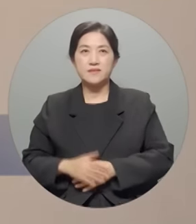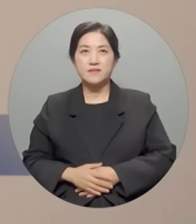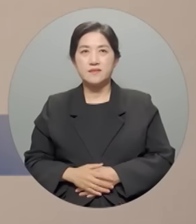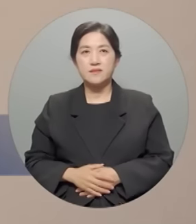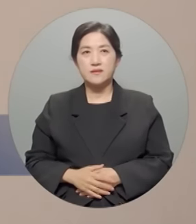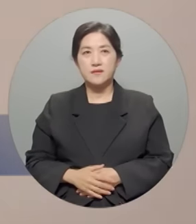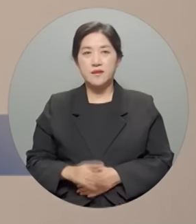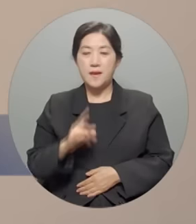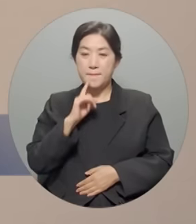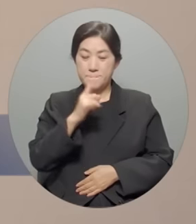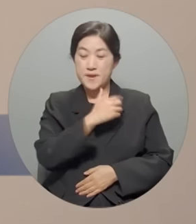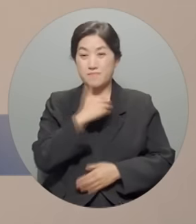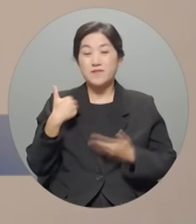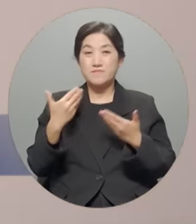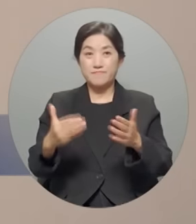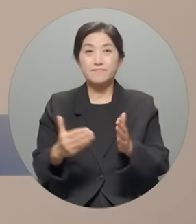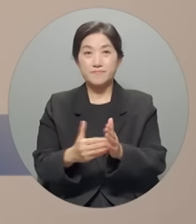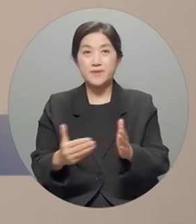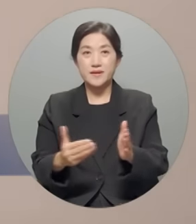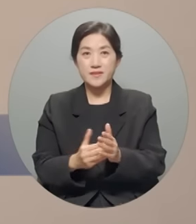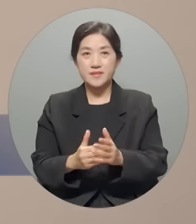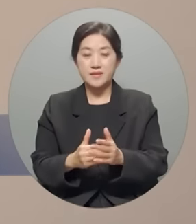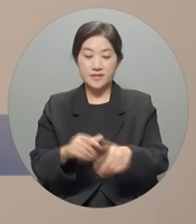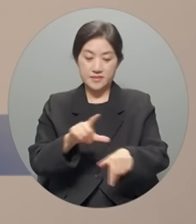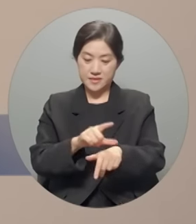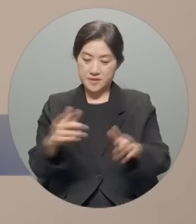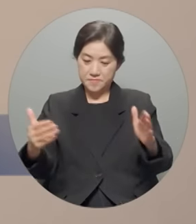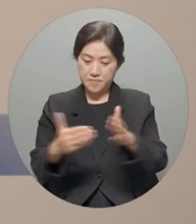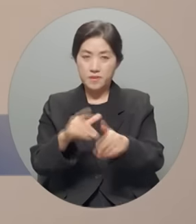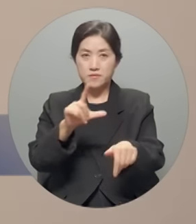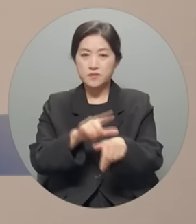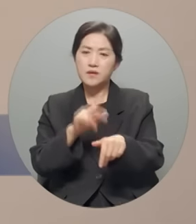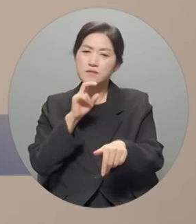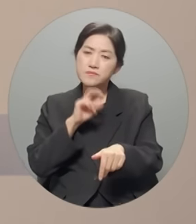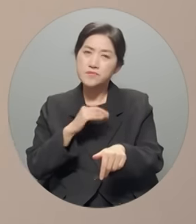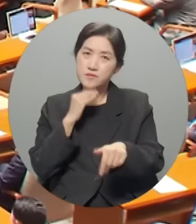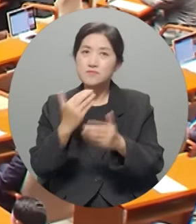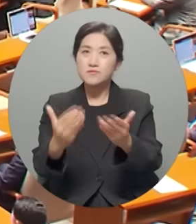발언을 충분히 보장했어요. 마무리할 수 있는 시간을 20분이나 드렸어요.